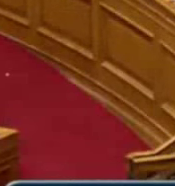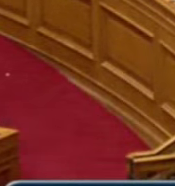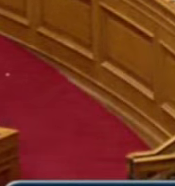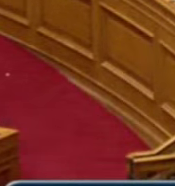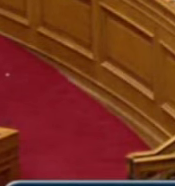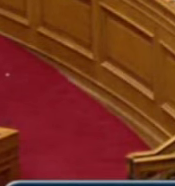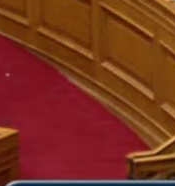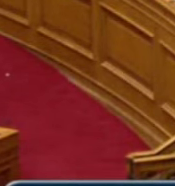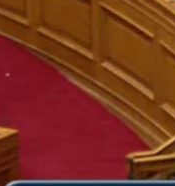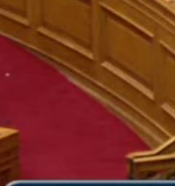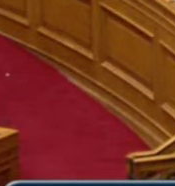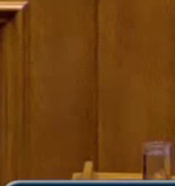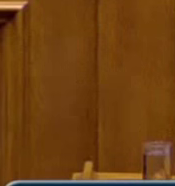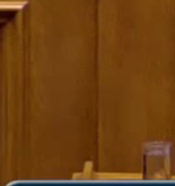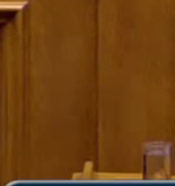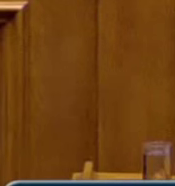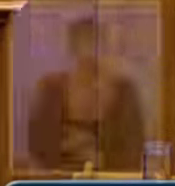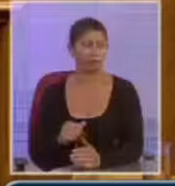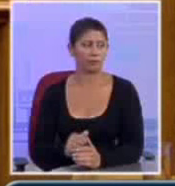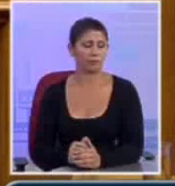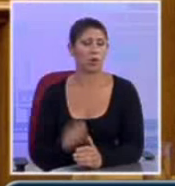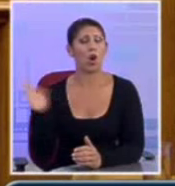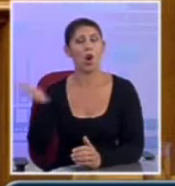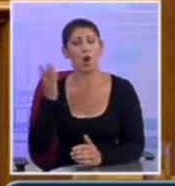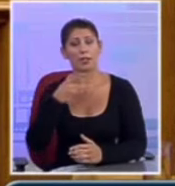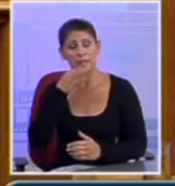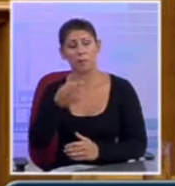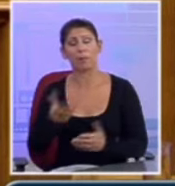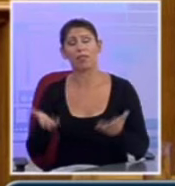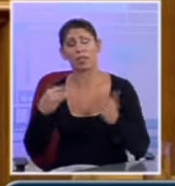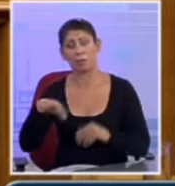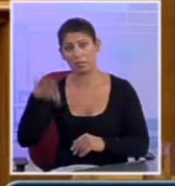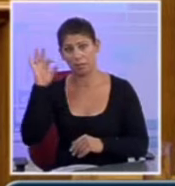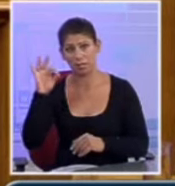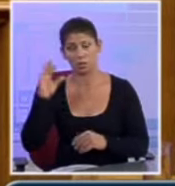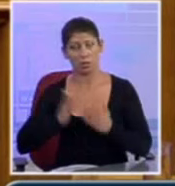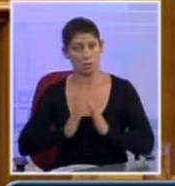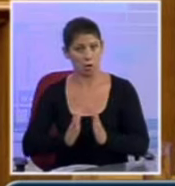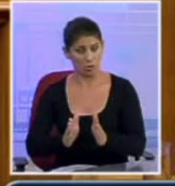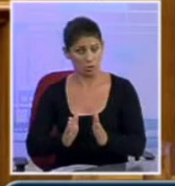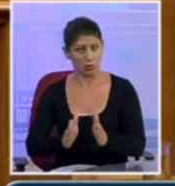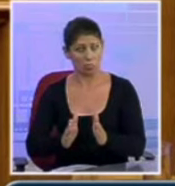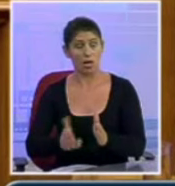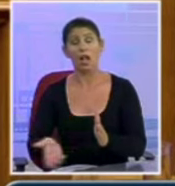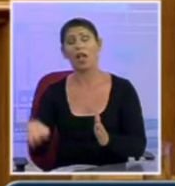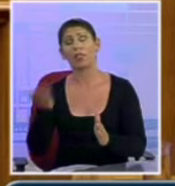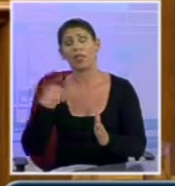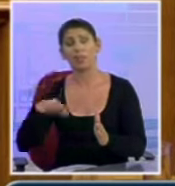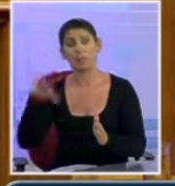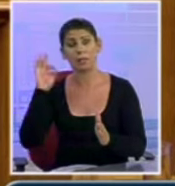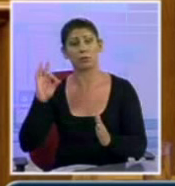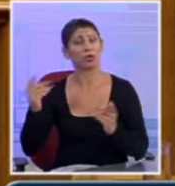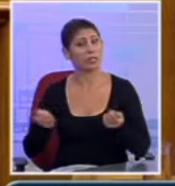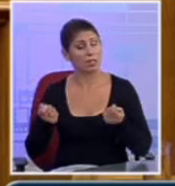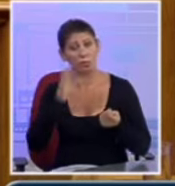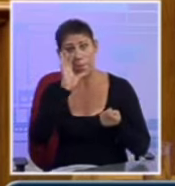τελειώνω, όσα είπαμε, δεν υπάρχει περίπτωση να προχωρήσουν, δεν υπάρχει περίπτωση να